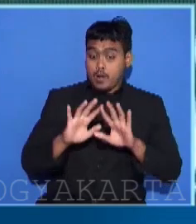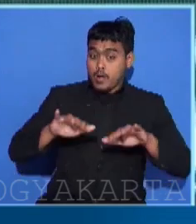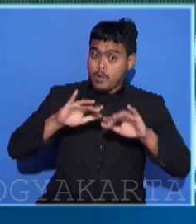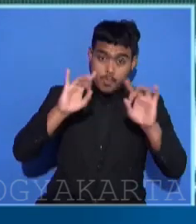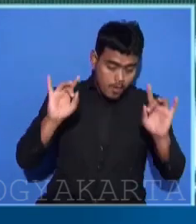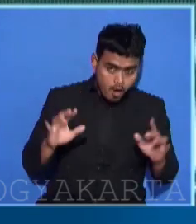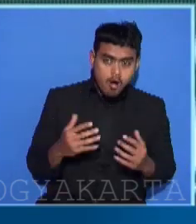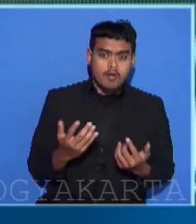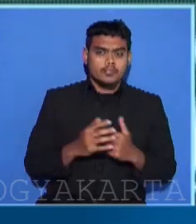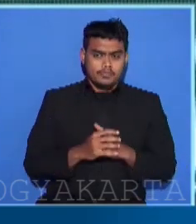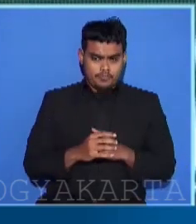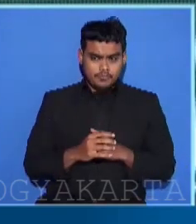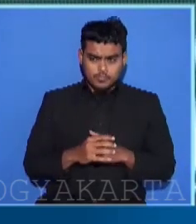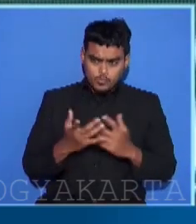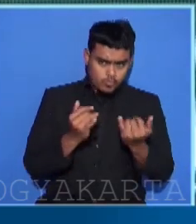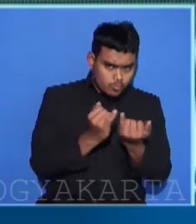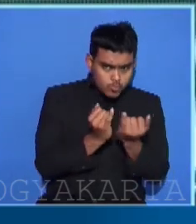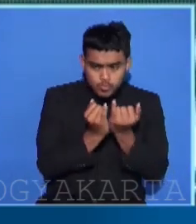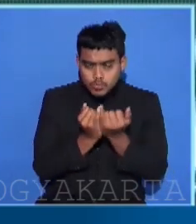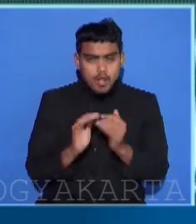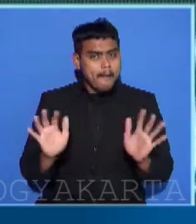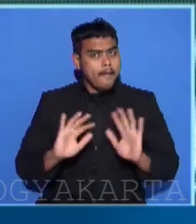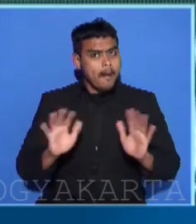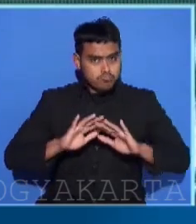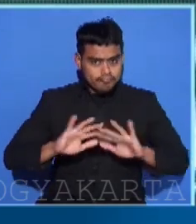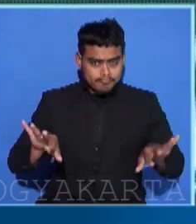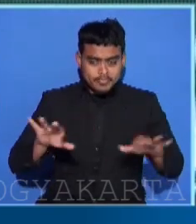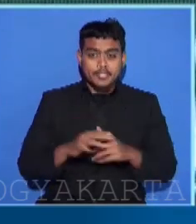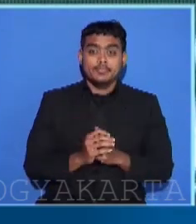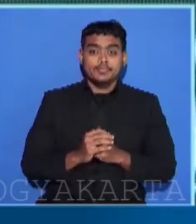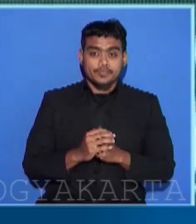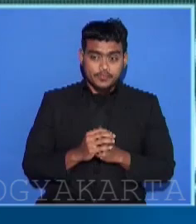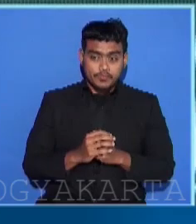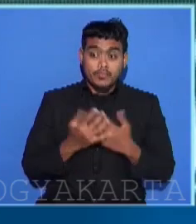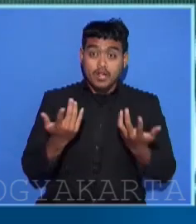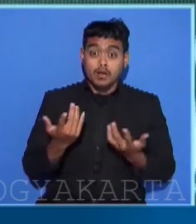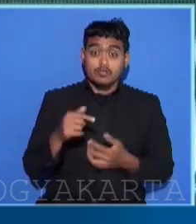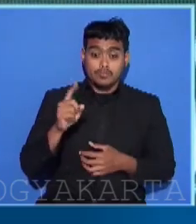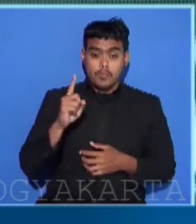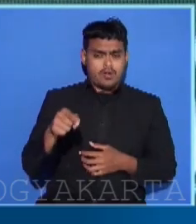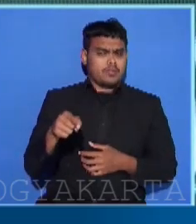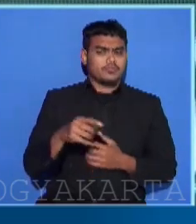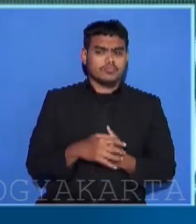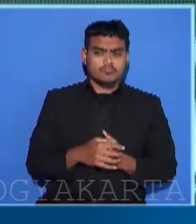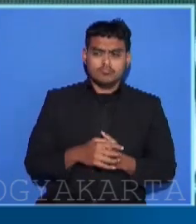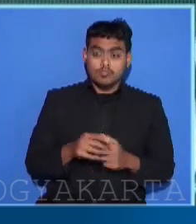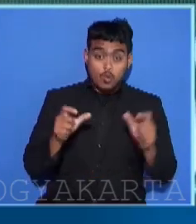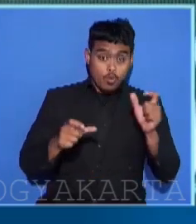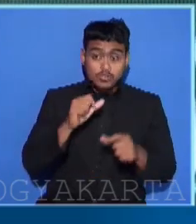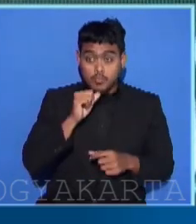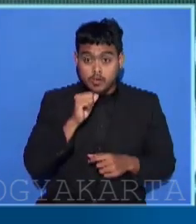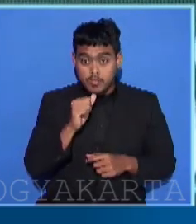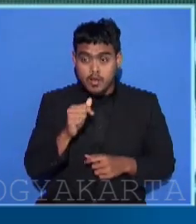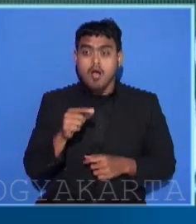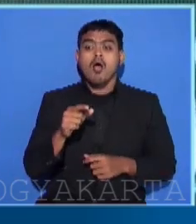kemudian saling bermusuhan. Itu yang tidak boleh terjadi. Karena apa? Siapapun nanti yang